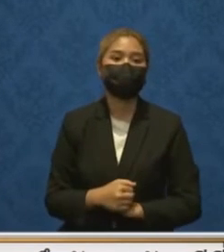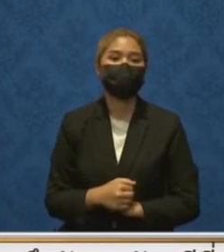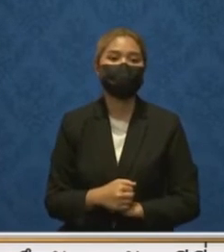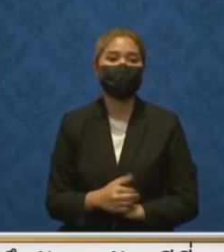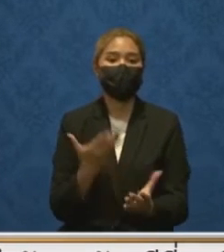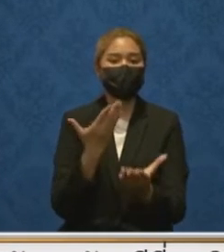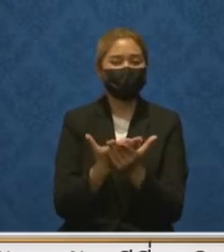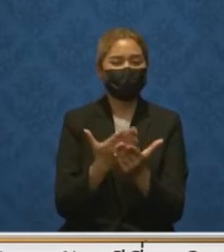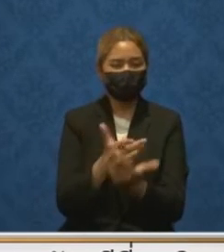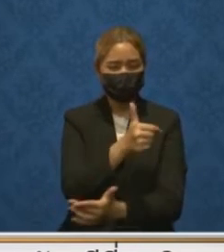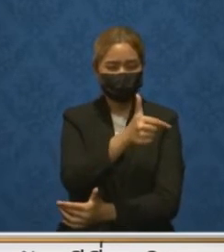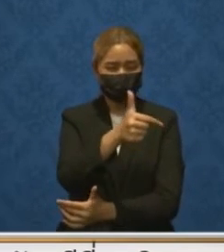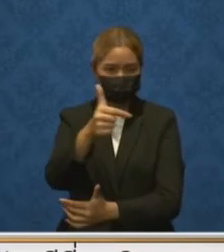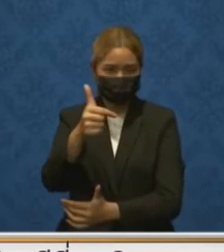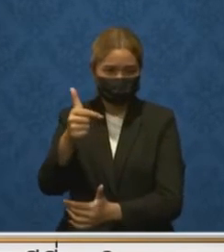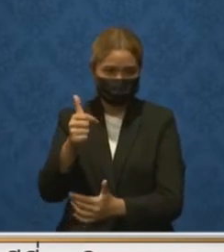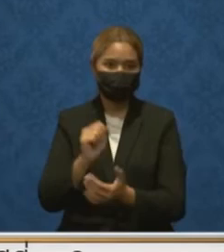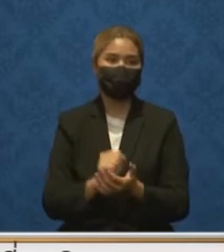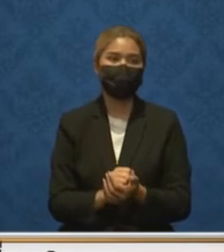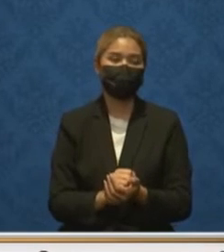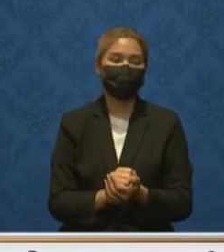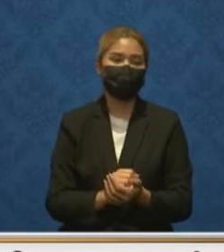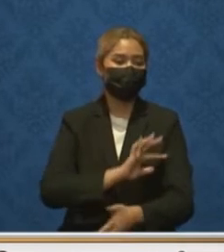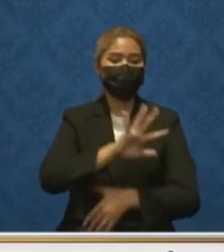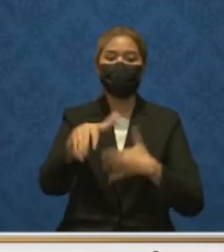ราคาดีเกอบ säger เรียกว่าทุกตัว